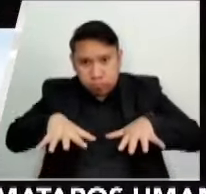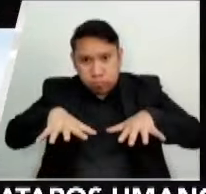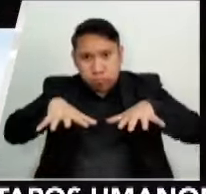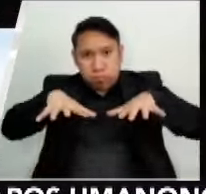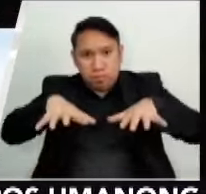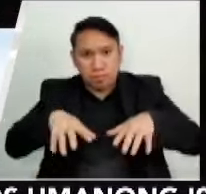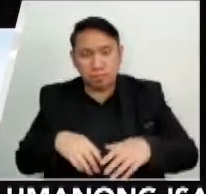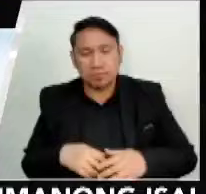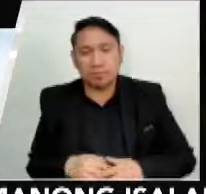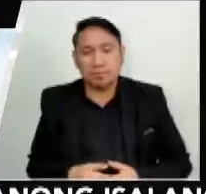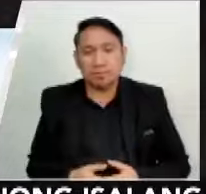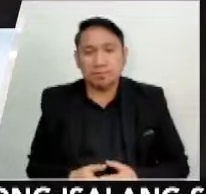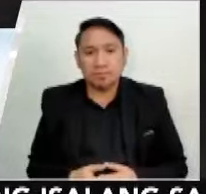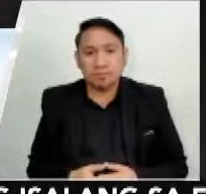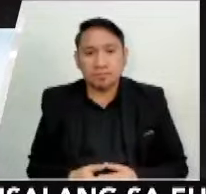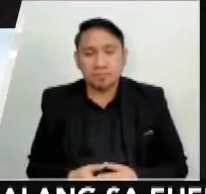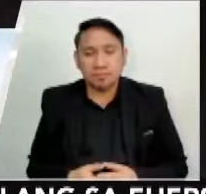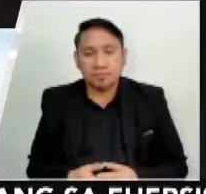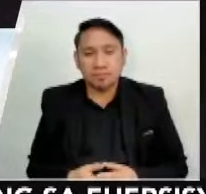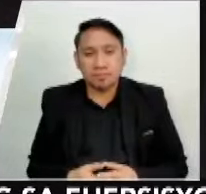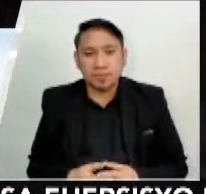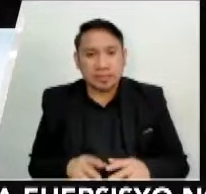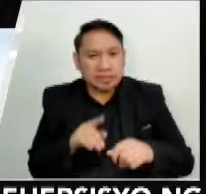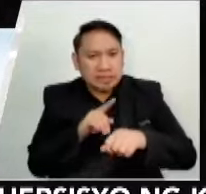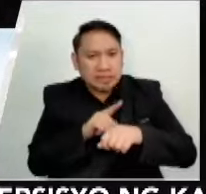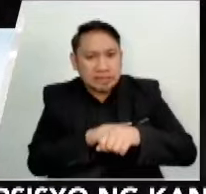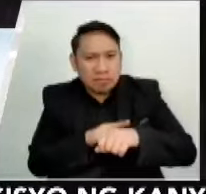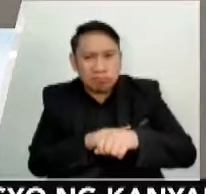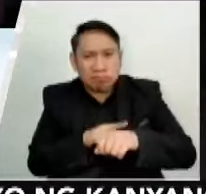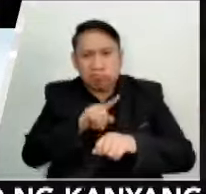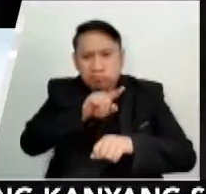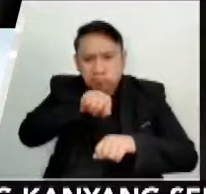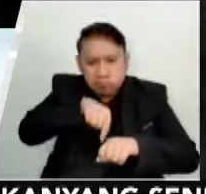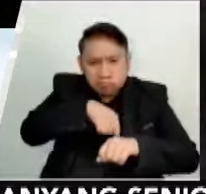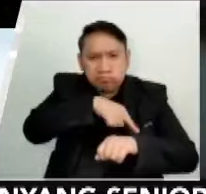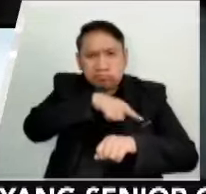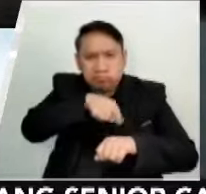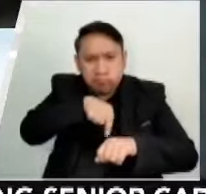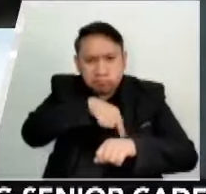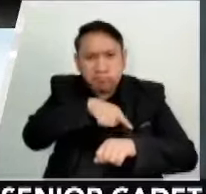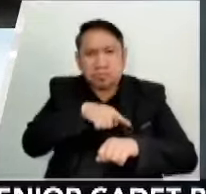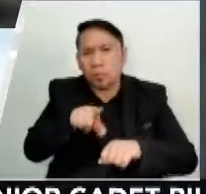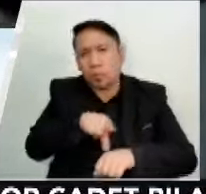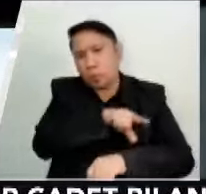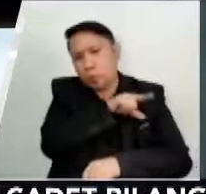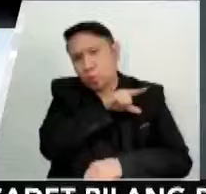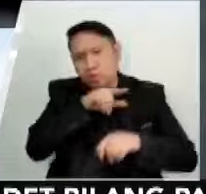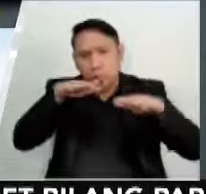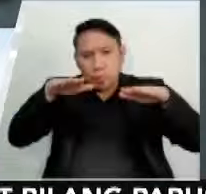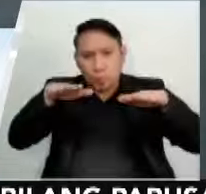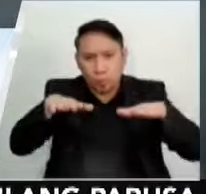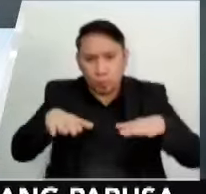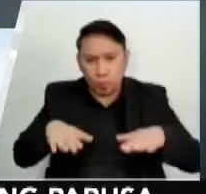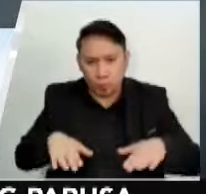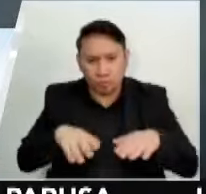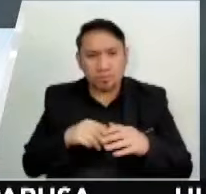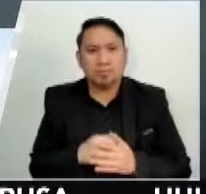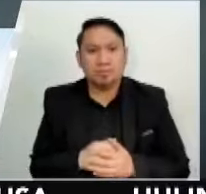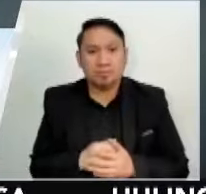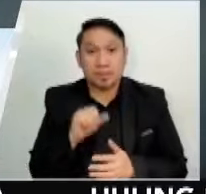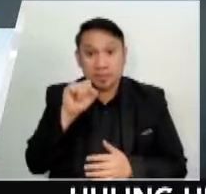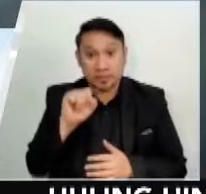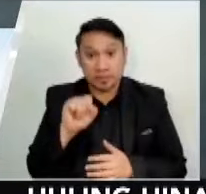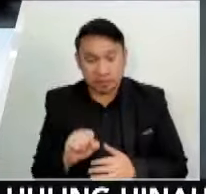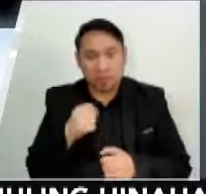tubig. Inabot daw ng ilang oras bago magsimulang humupa ang baha. Sa Tantangan, Cotabato naman, tila ilog na